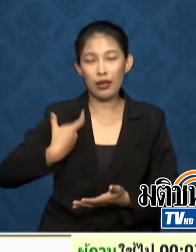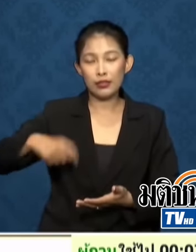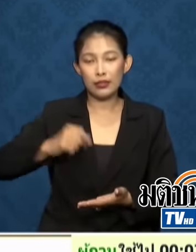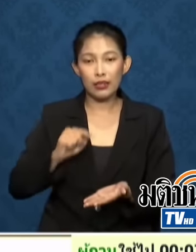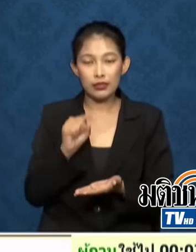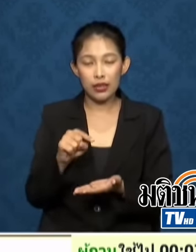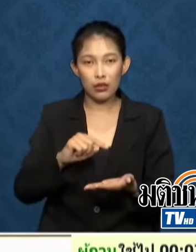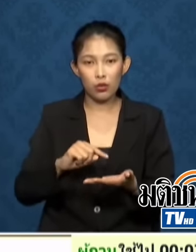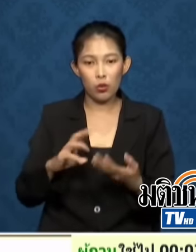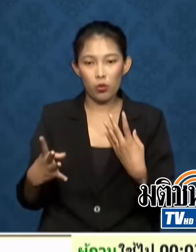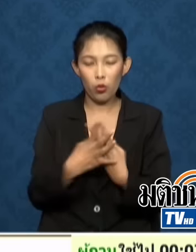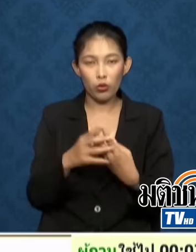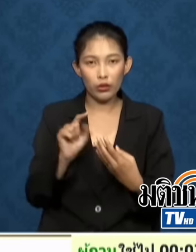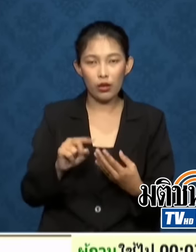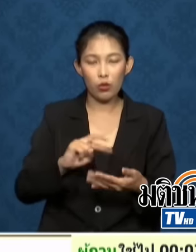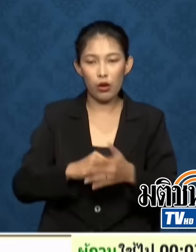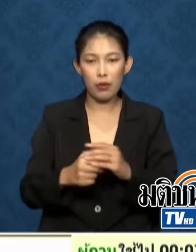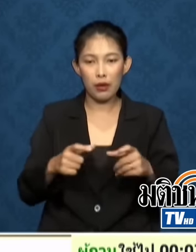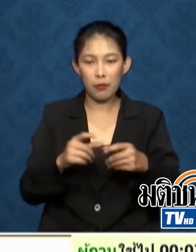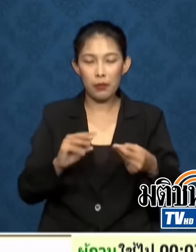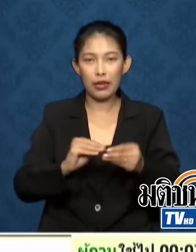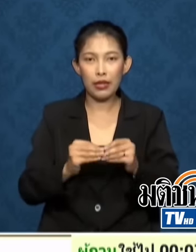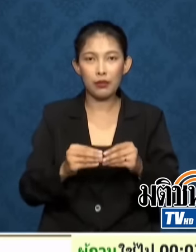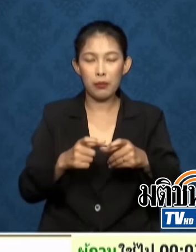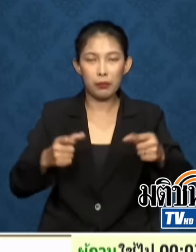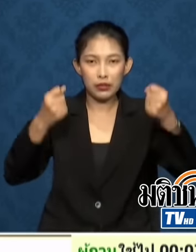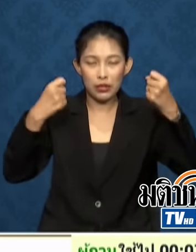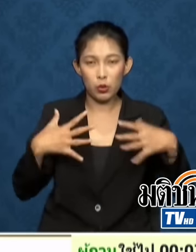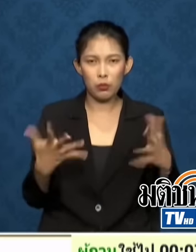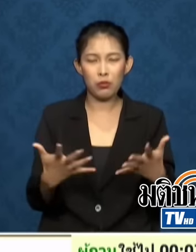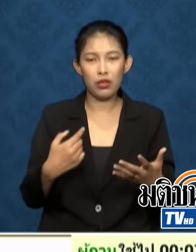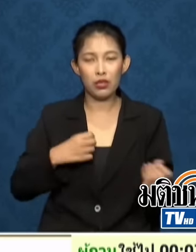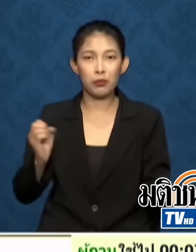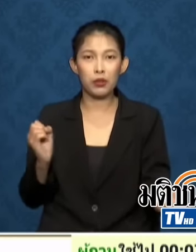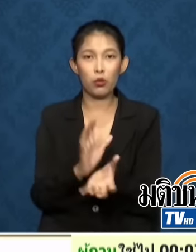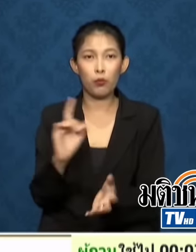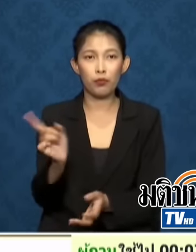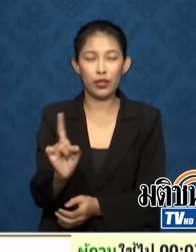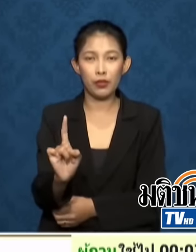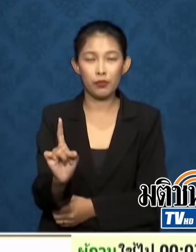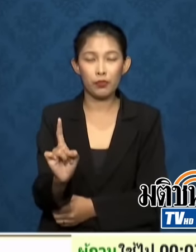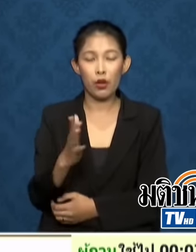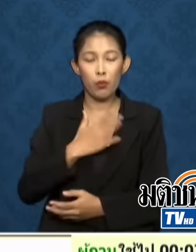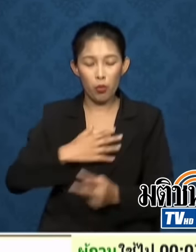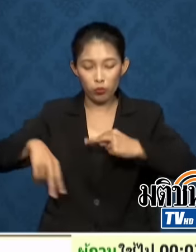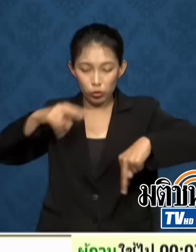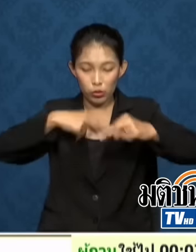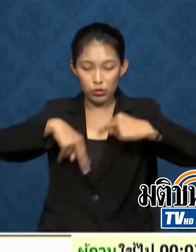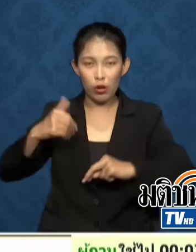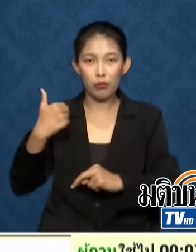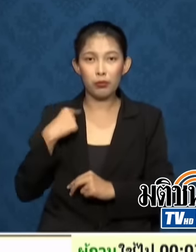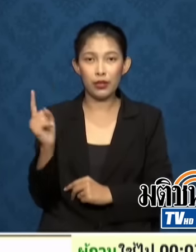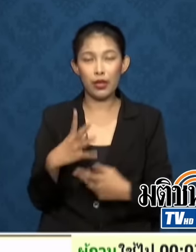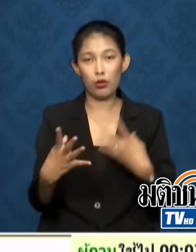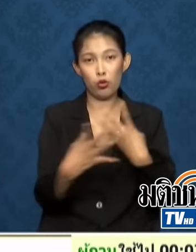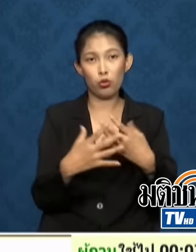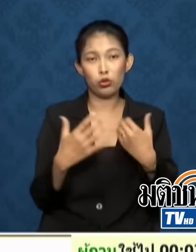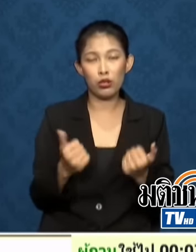นผมก็บอกพอไม่มีเลขบัตรประชาชนเราจะไปกระทบคือผมไปตรวจสอบว่าเรือนจำปัจจุ